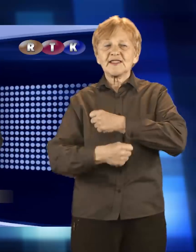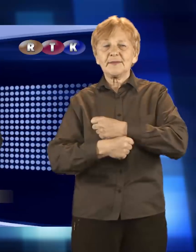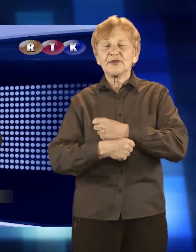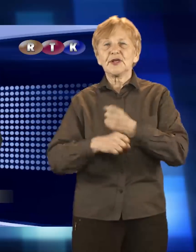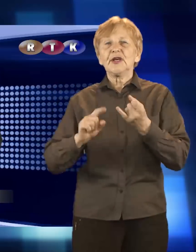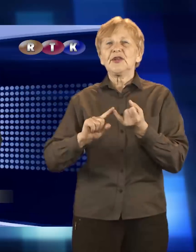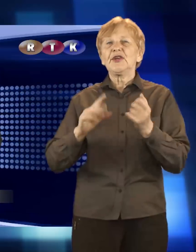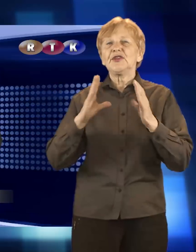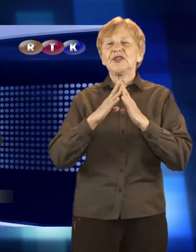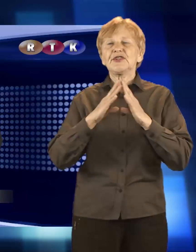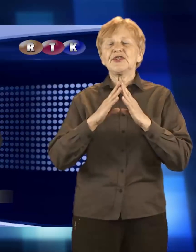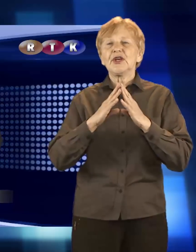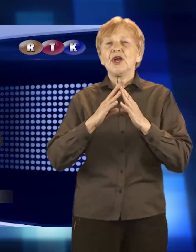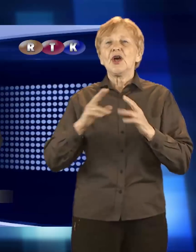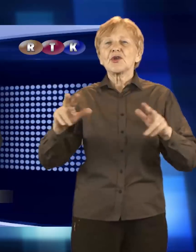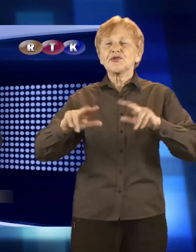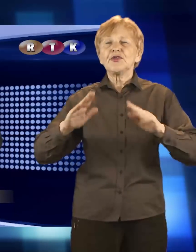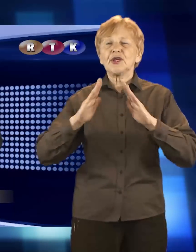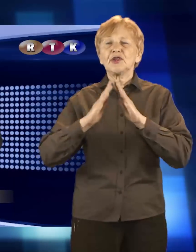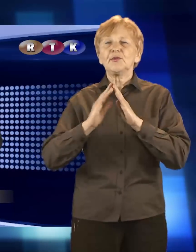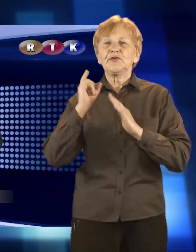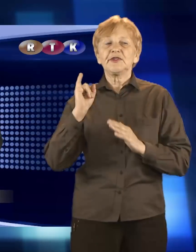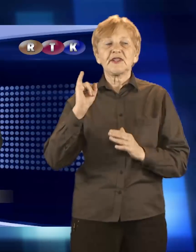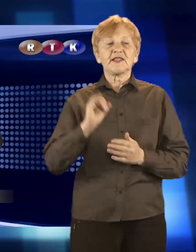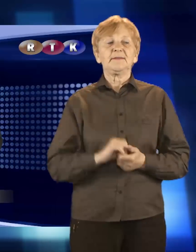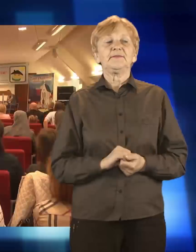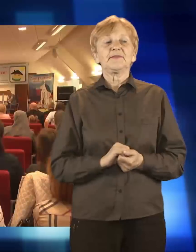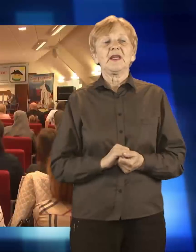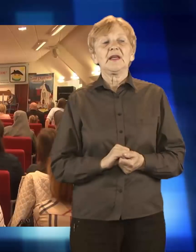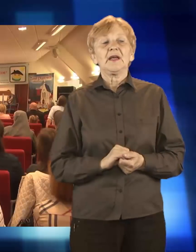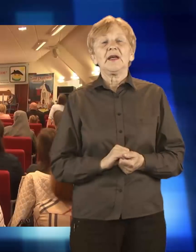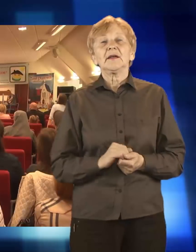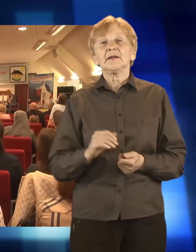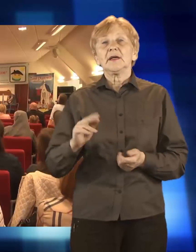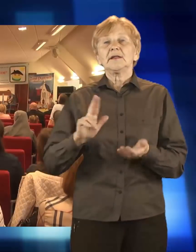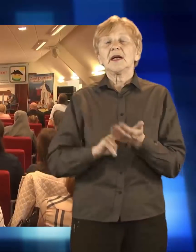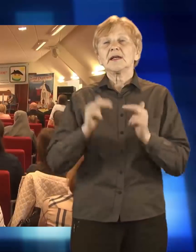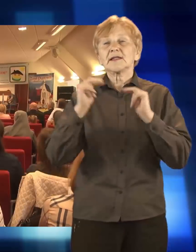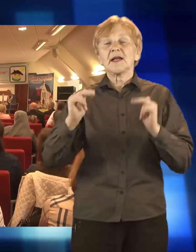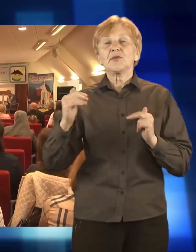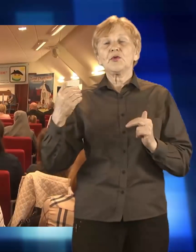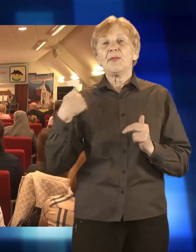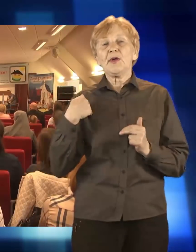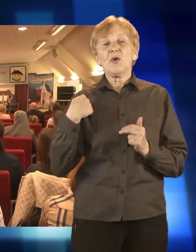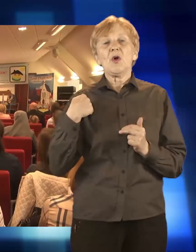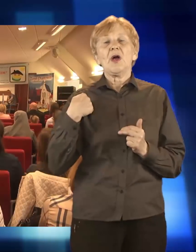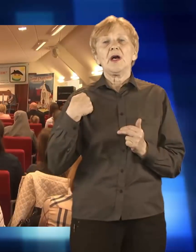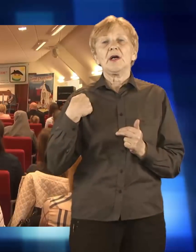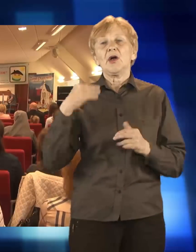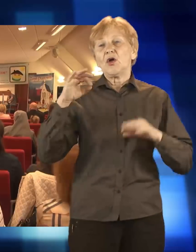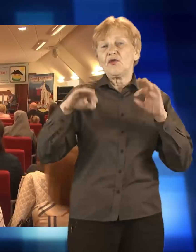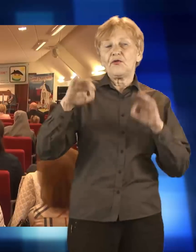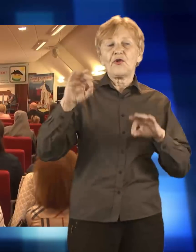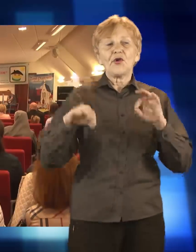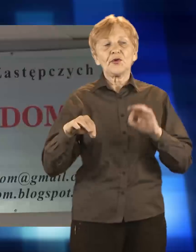spotkali się na Zamku Piastowskim, aby dyskutować o tradycjach w swoich domach. System pieczy zastępczej na terenie powiatu raciborskiego